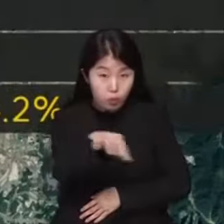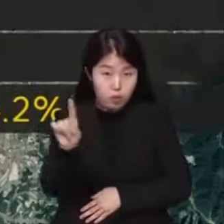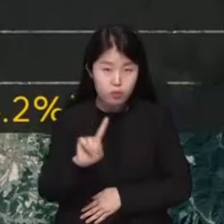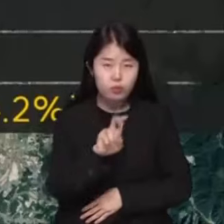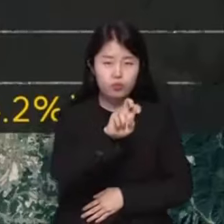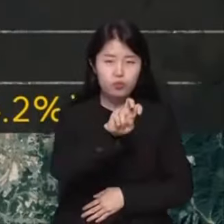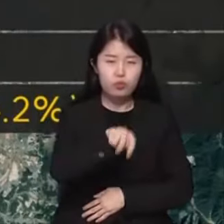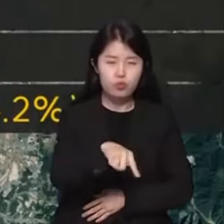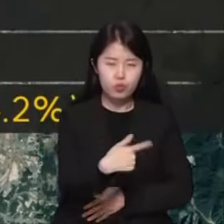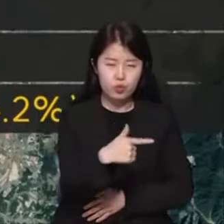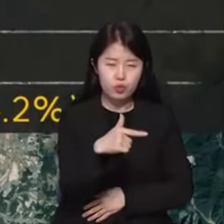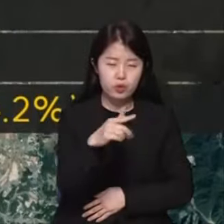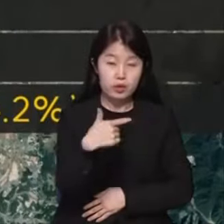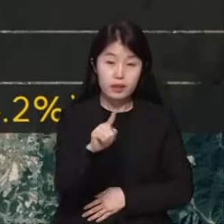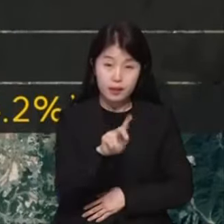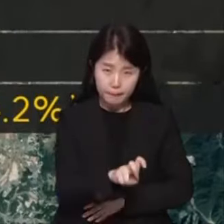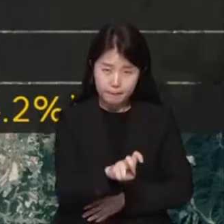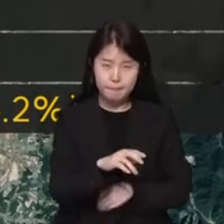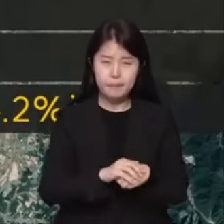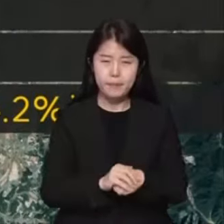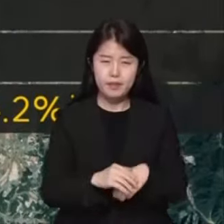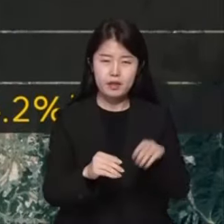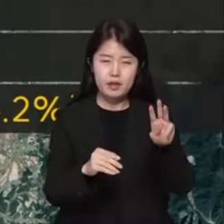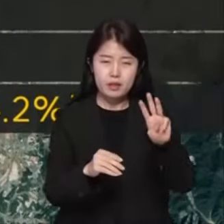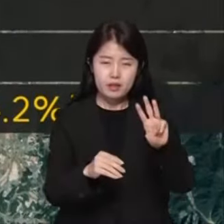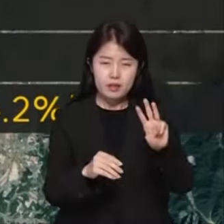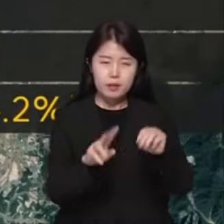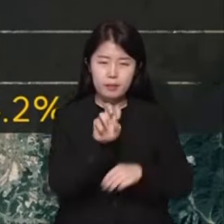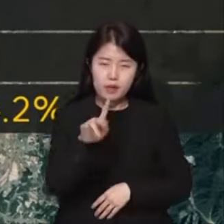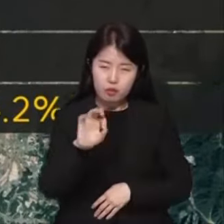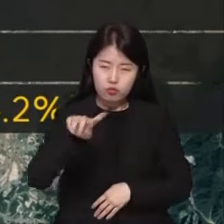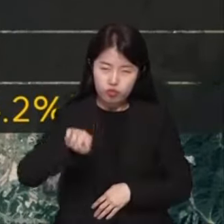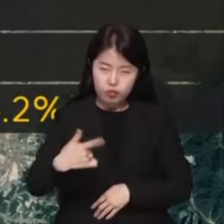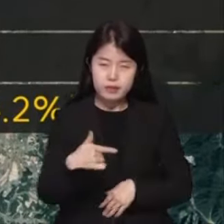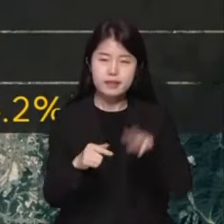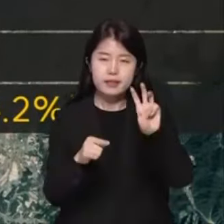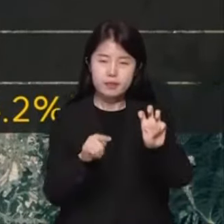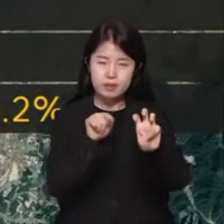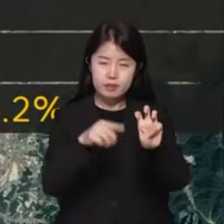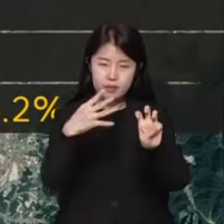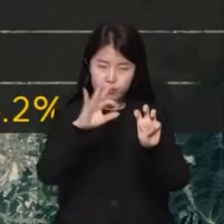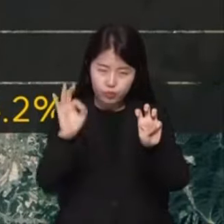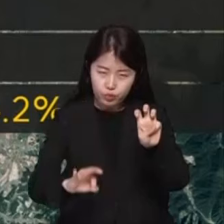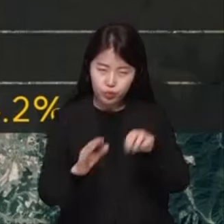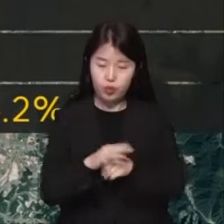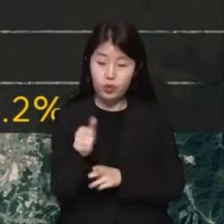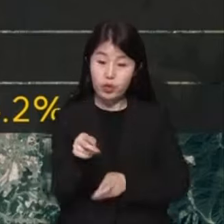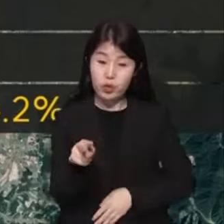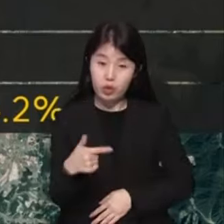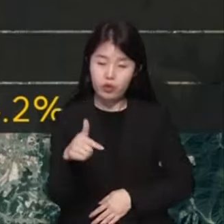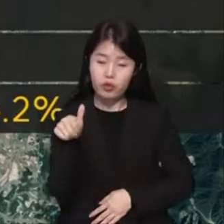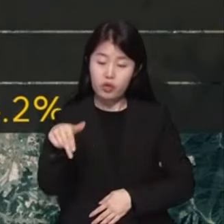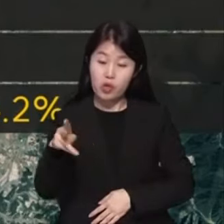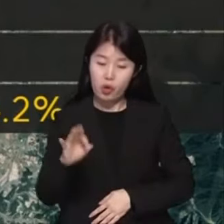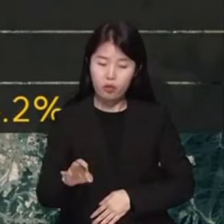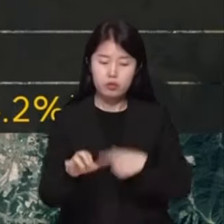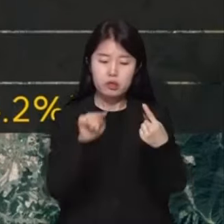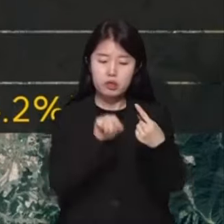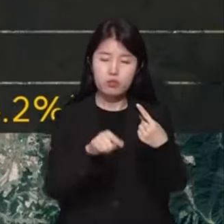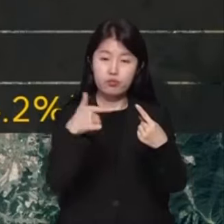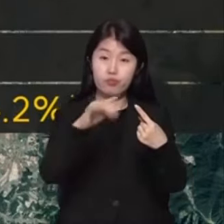운남면 35.1%, 망운면 30.4%와 인근 현경면 면적의